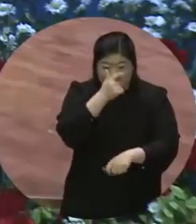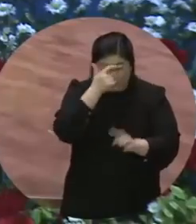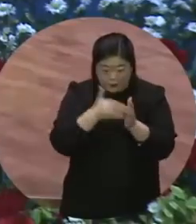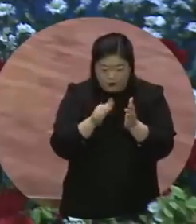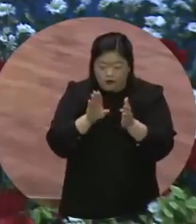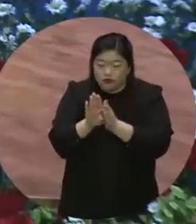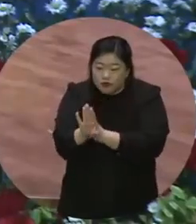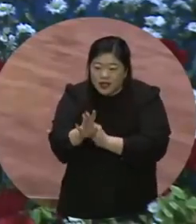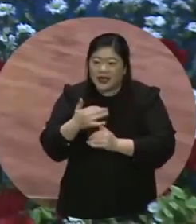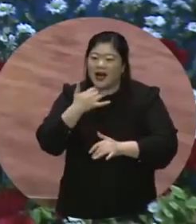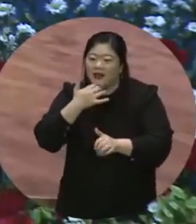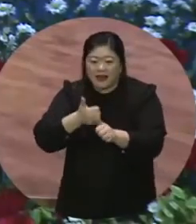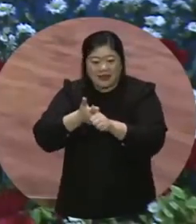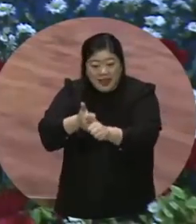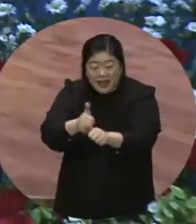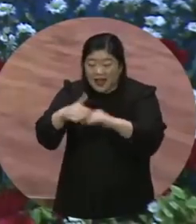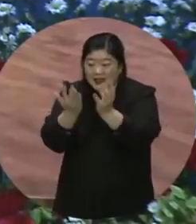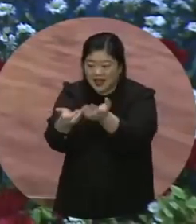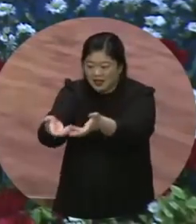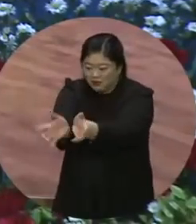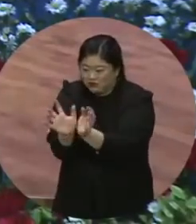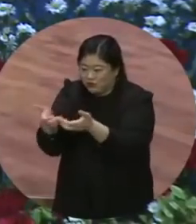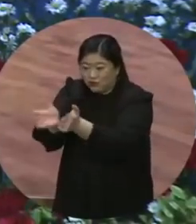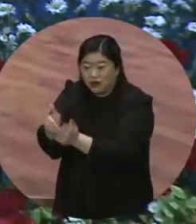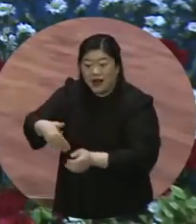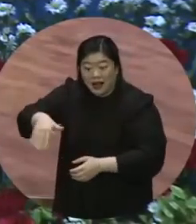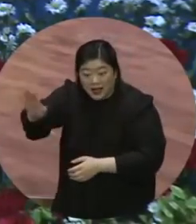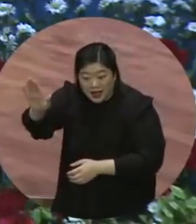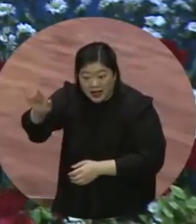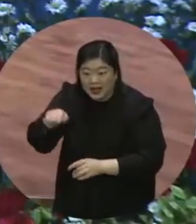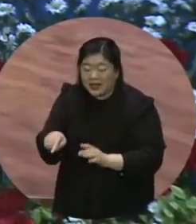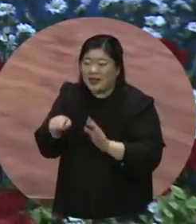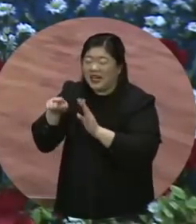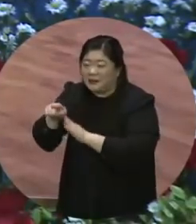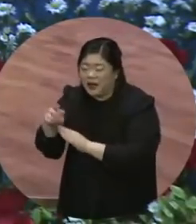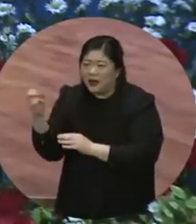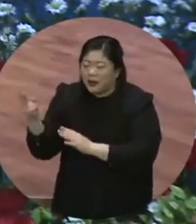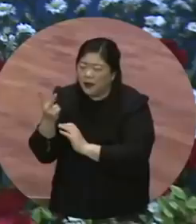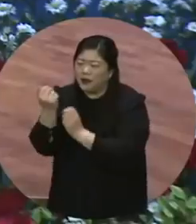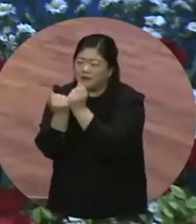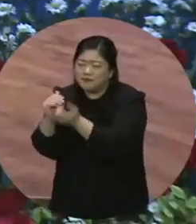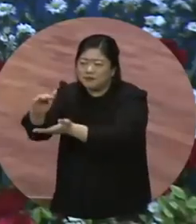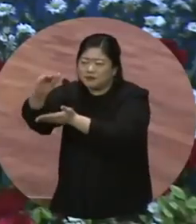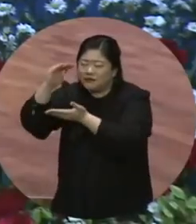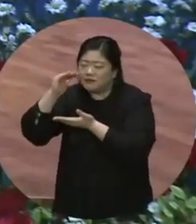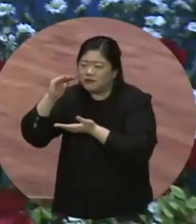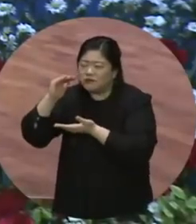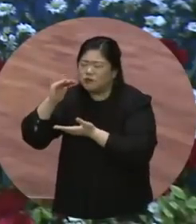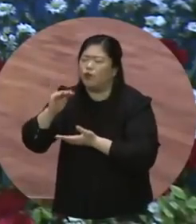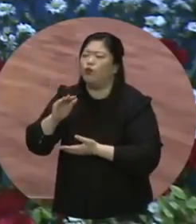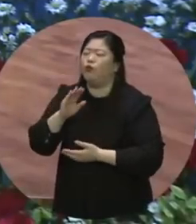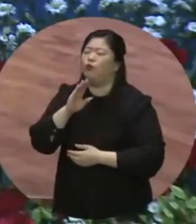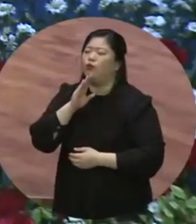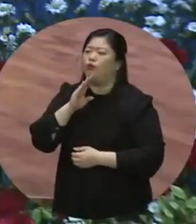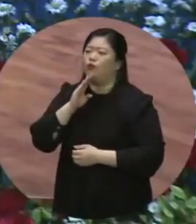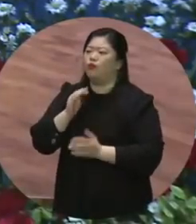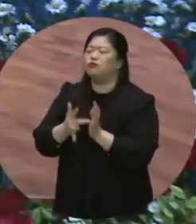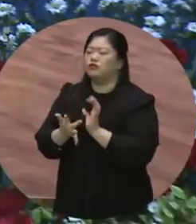되는데 각 그 부에 부서들어 가서 예수님 영접하시고 하나님 자녀 되시기 바랍니다.